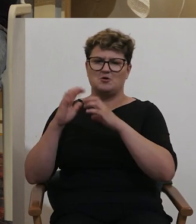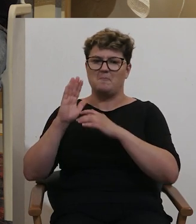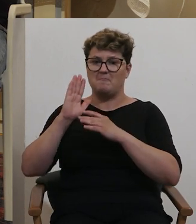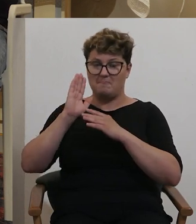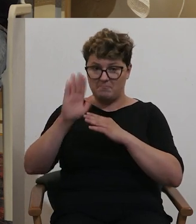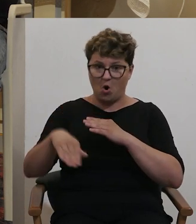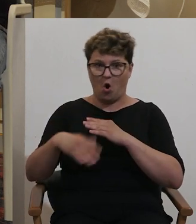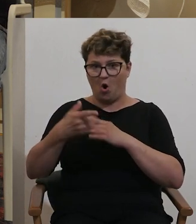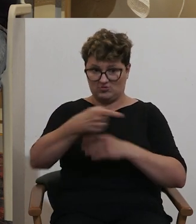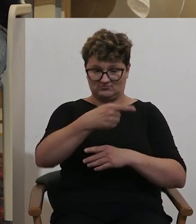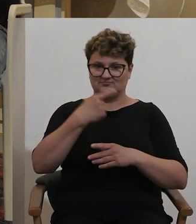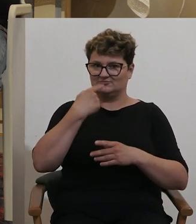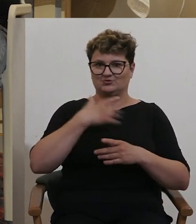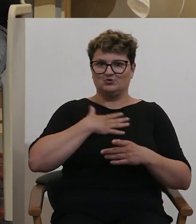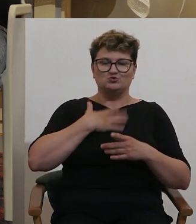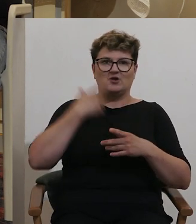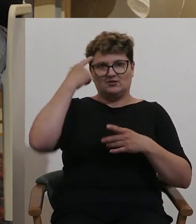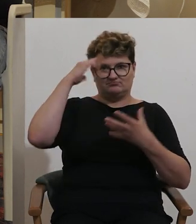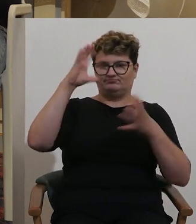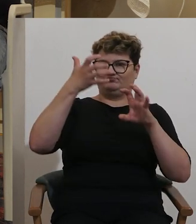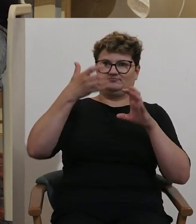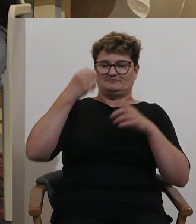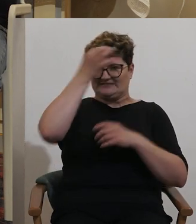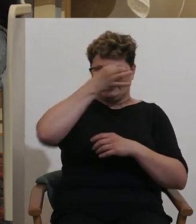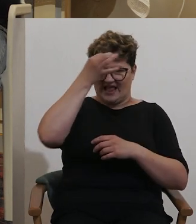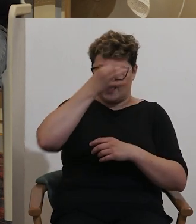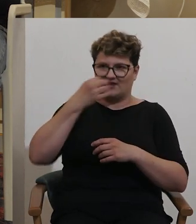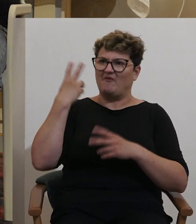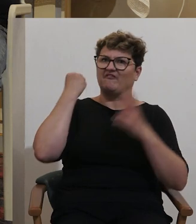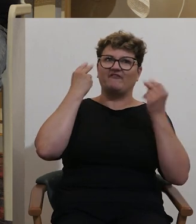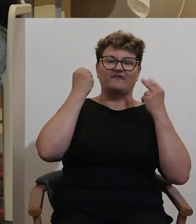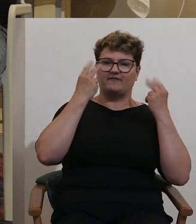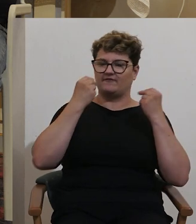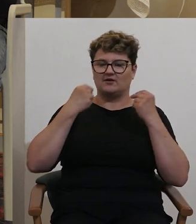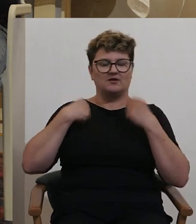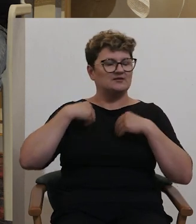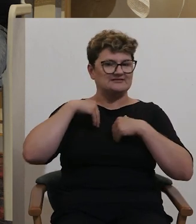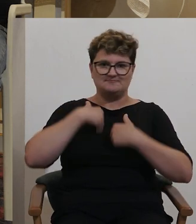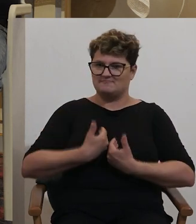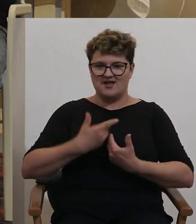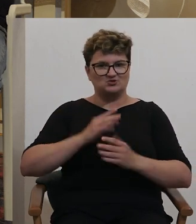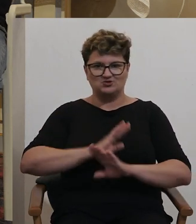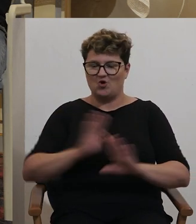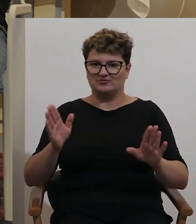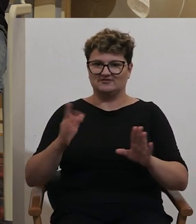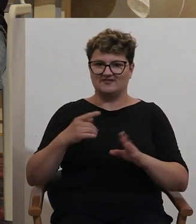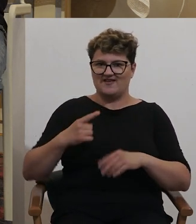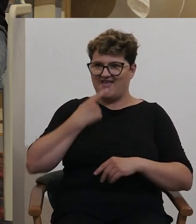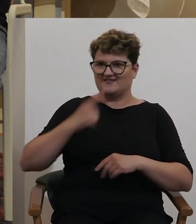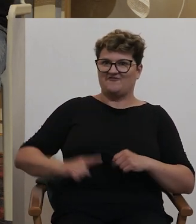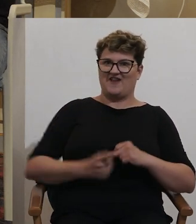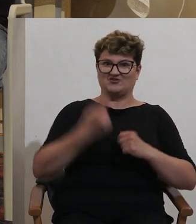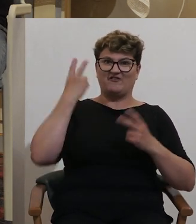do psychiatry, bo uznano, że po prostu są zmęczeni walką, jeżeli słyszą język